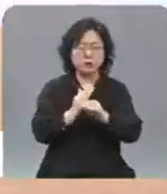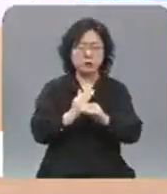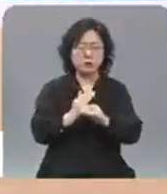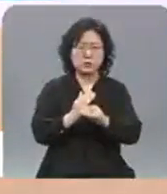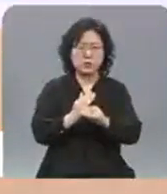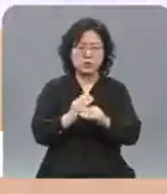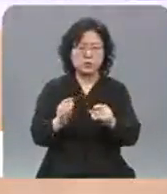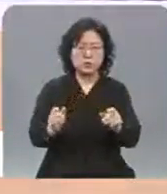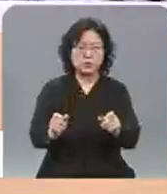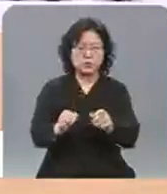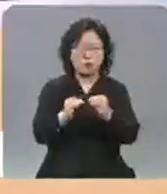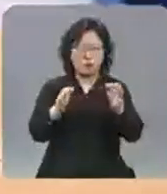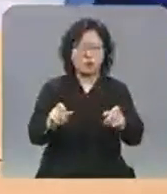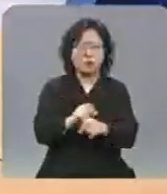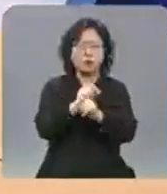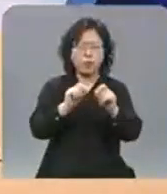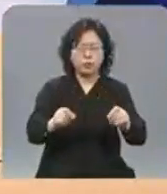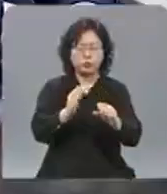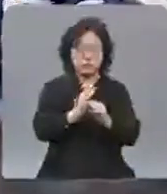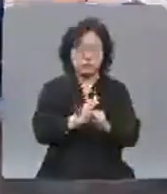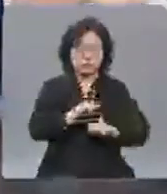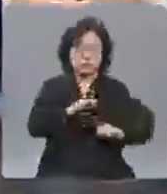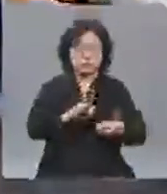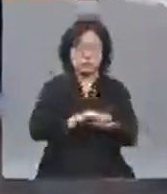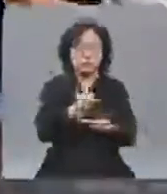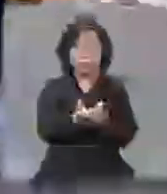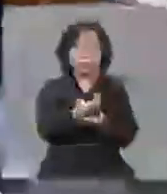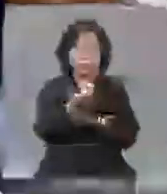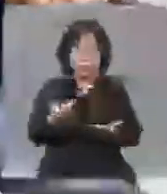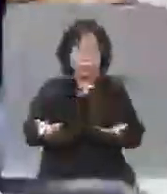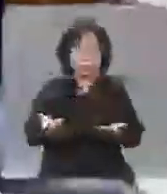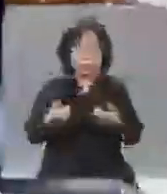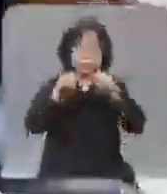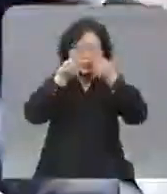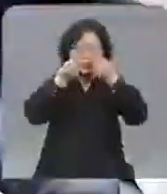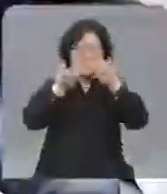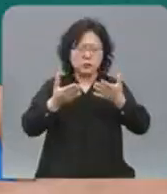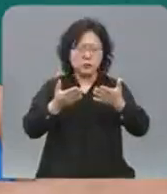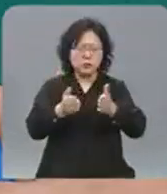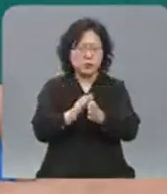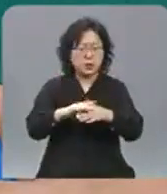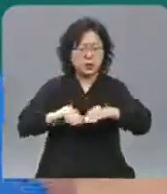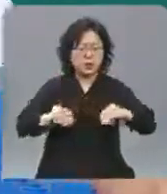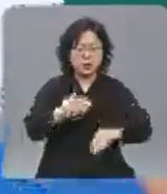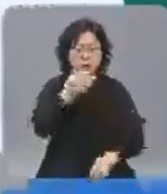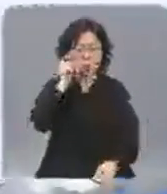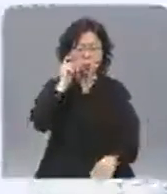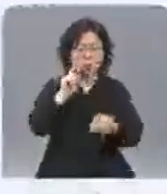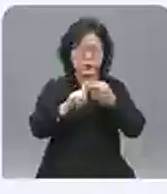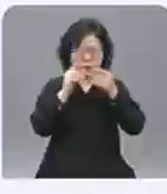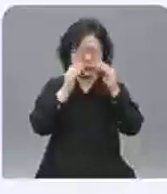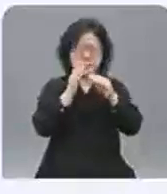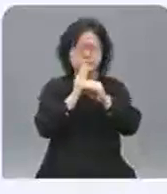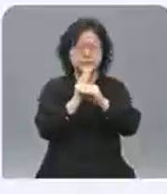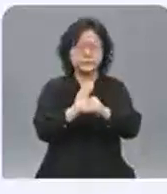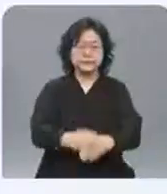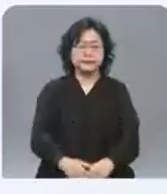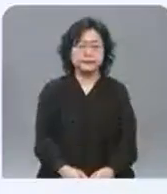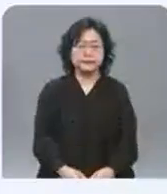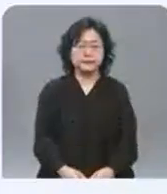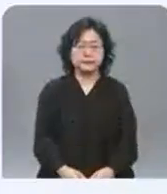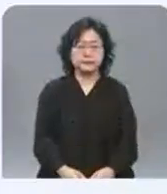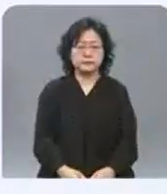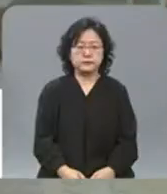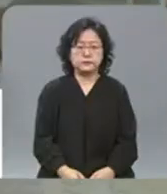장기간 표류하던 광주 군공항 이전 사업이 새로운 국면을 맞을지 주목됩니다. KBS 뉴스 배수연입니다.